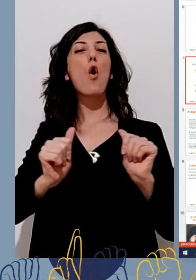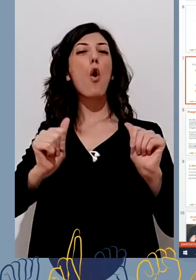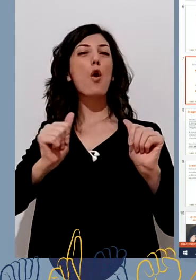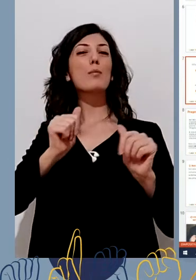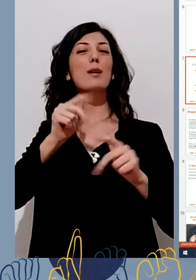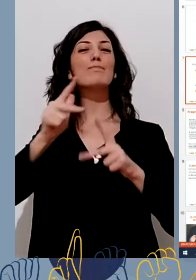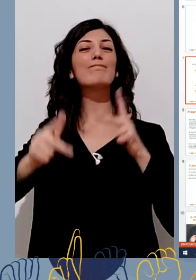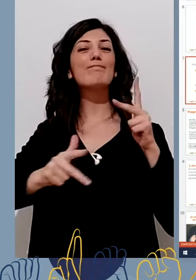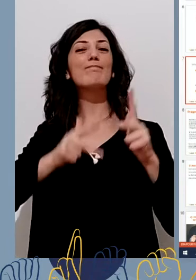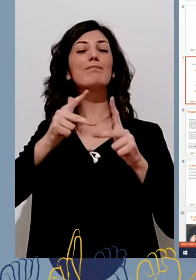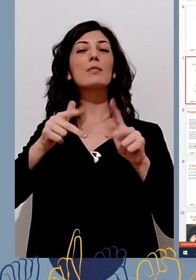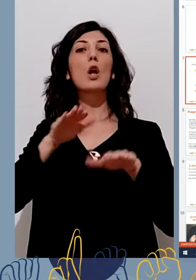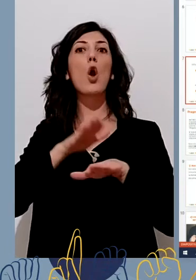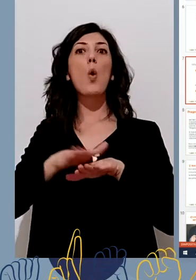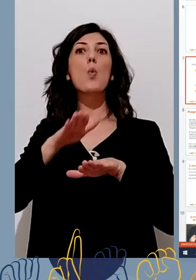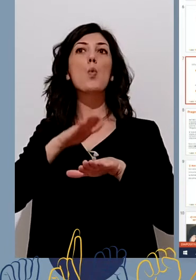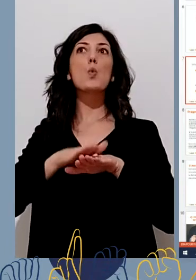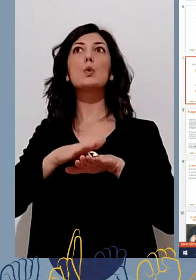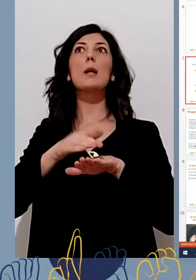convenzionalmente per designare una determinata parola.